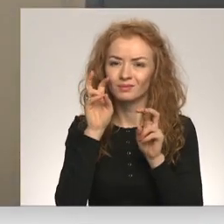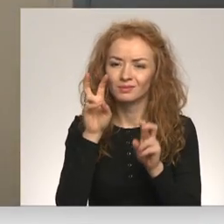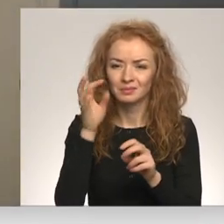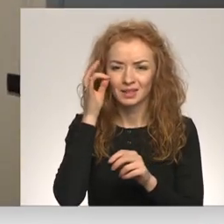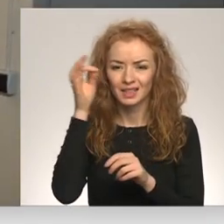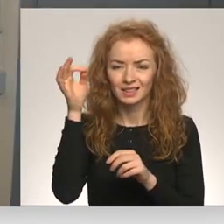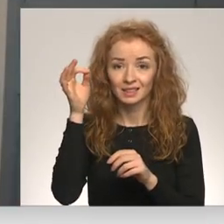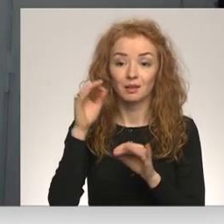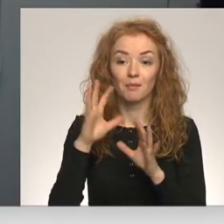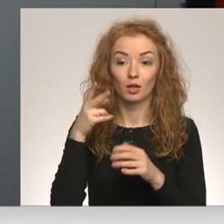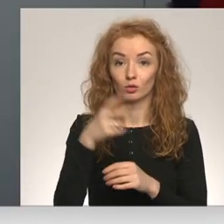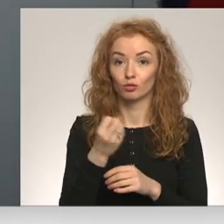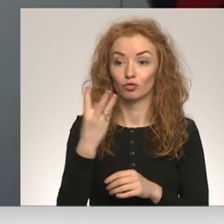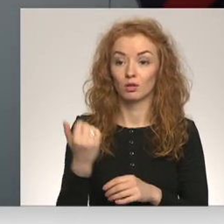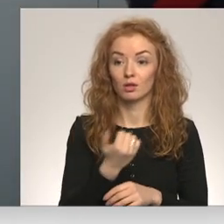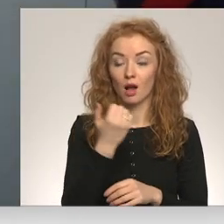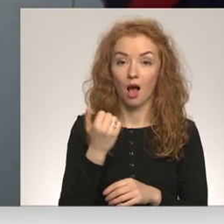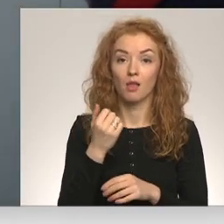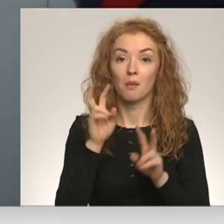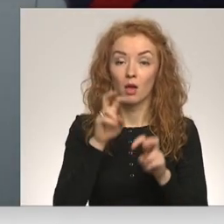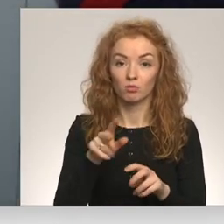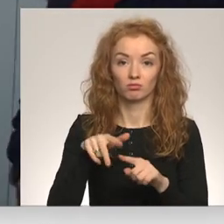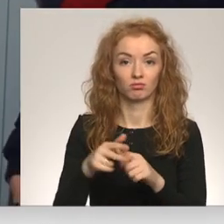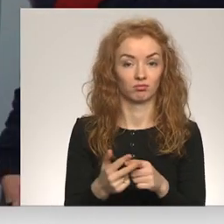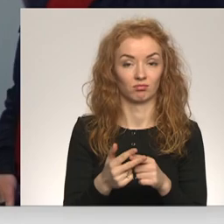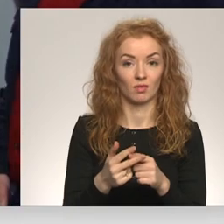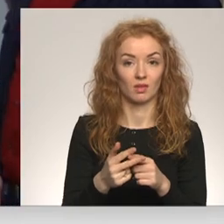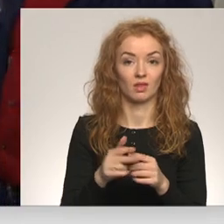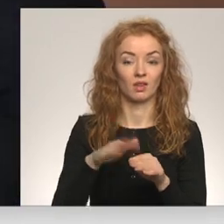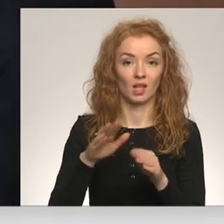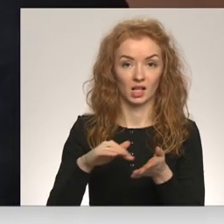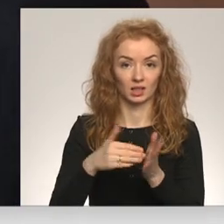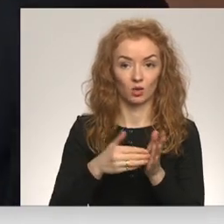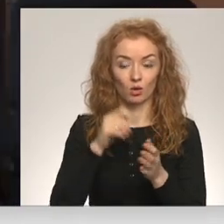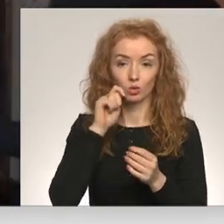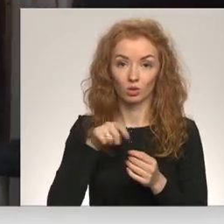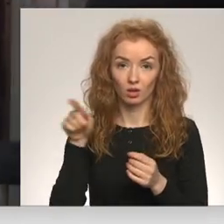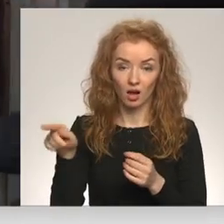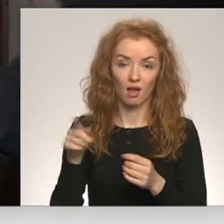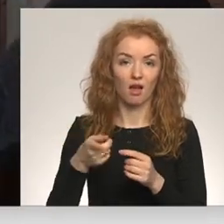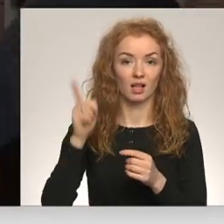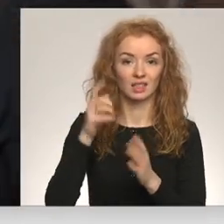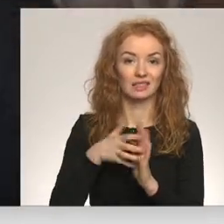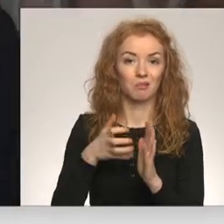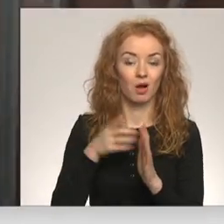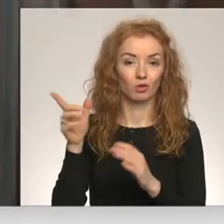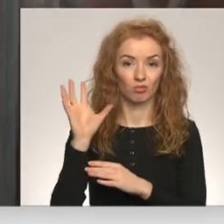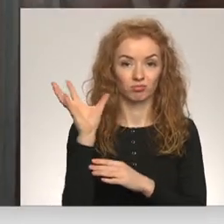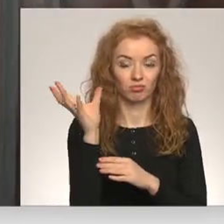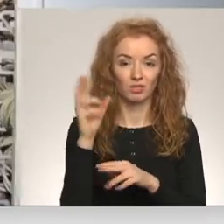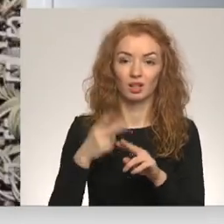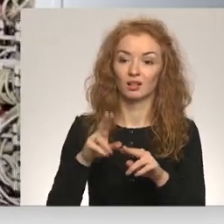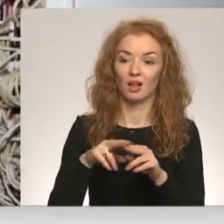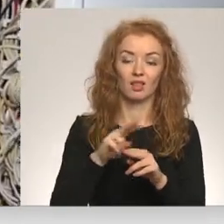mērījumus. Tomēr 2014. Gadā pētījumi pārtrūka, jo politiskā situācija Krimā liedz izmantot teleskopus Ukrainā. Zinātnieki vairs